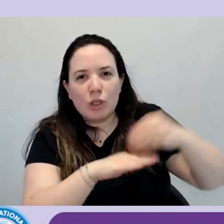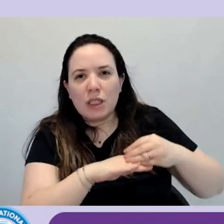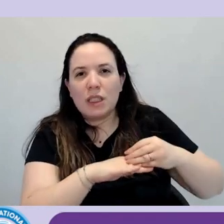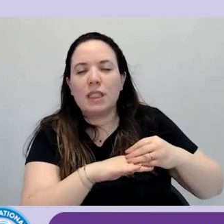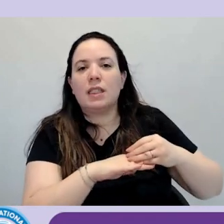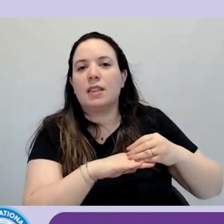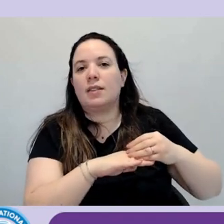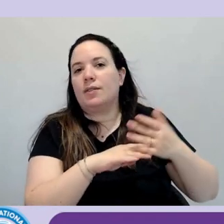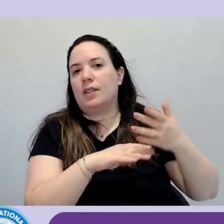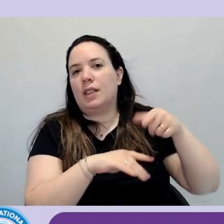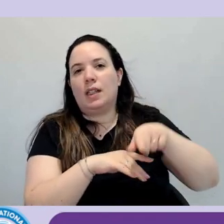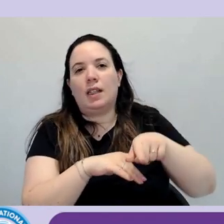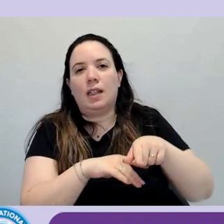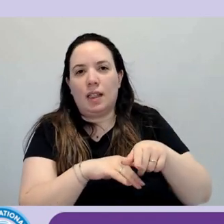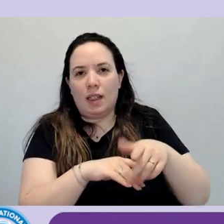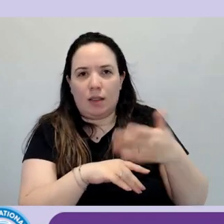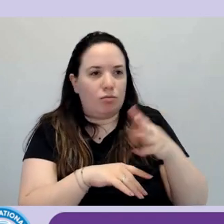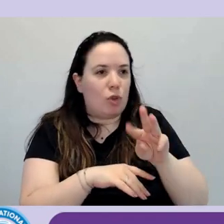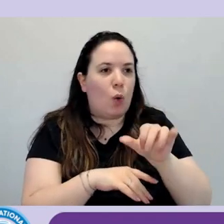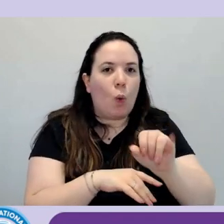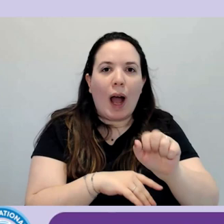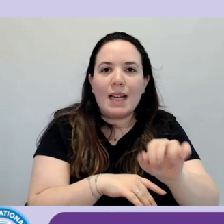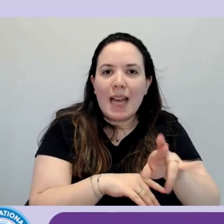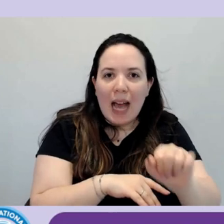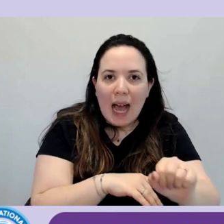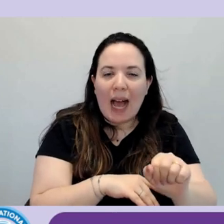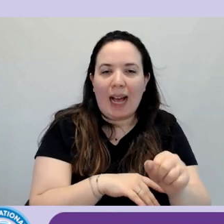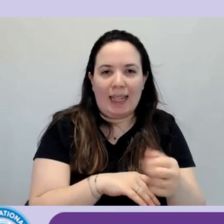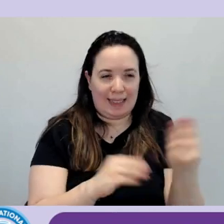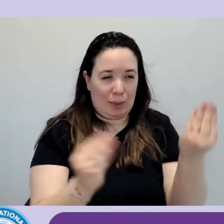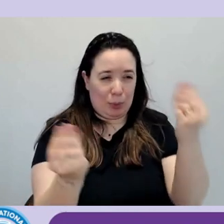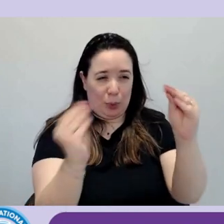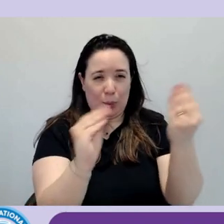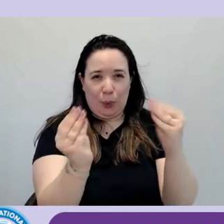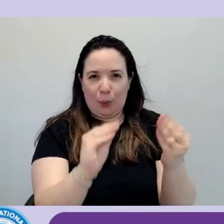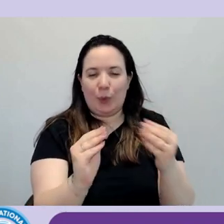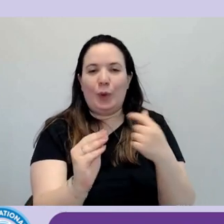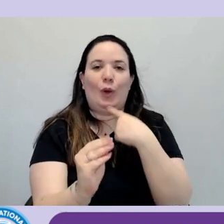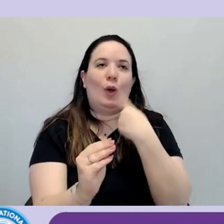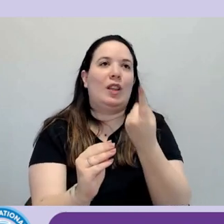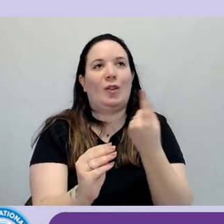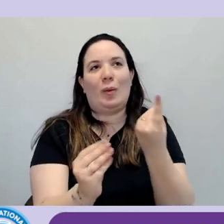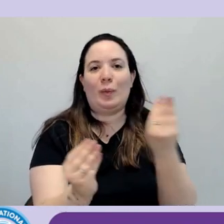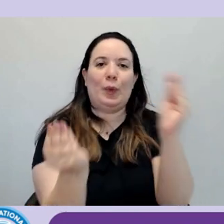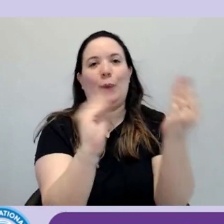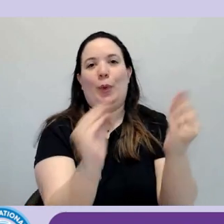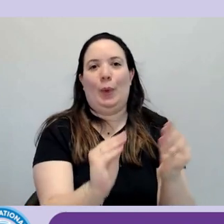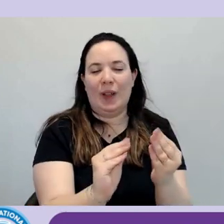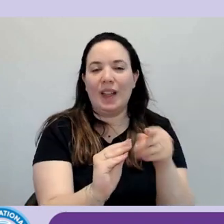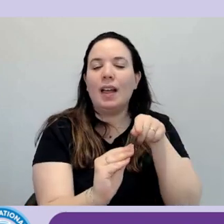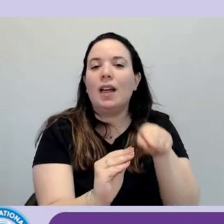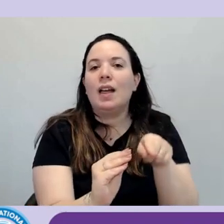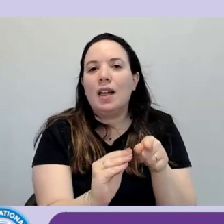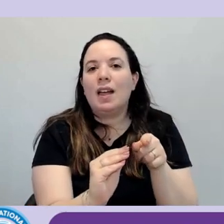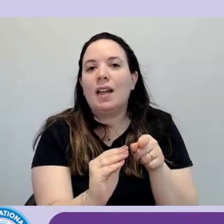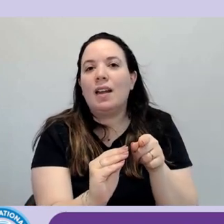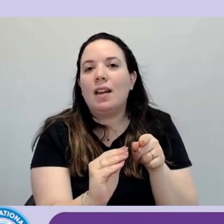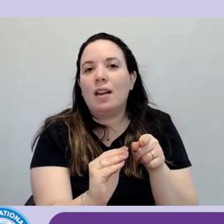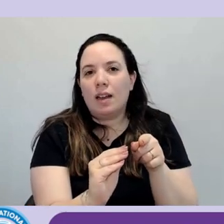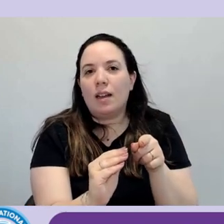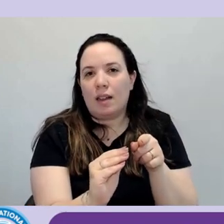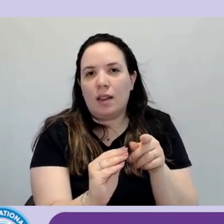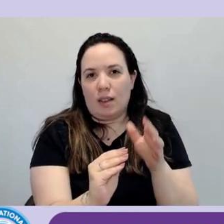so tutti i Taria e tutte le altre cose gli altri orpelli come li chiamo io e possono essere come dire tecnicamente